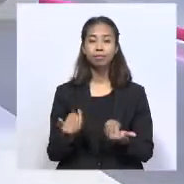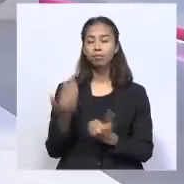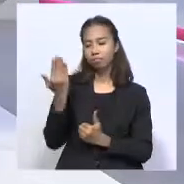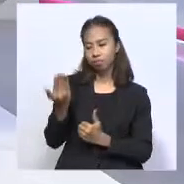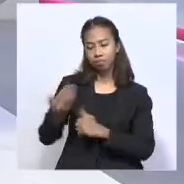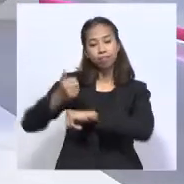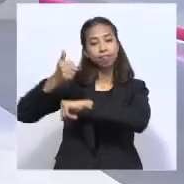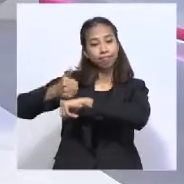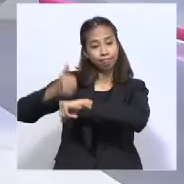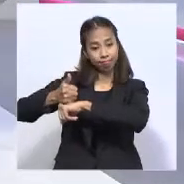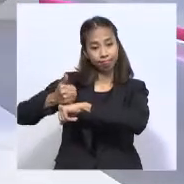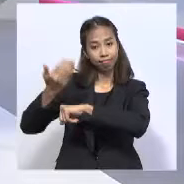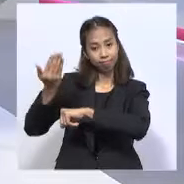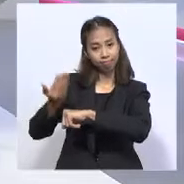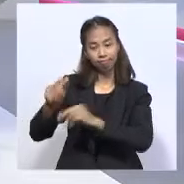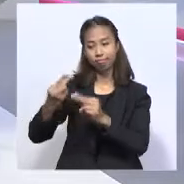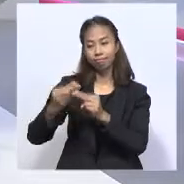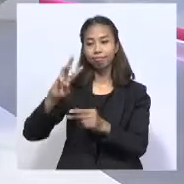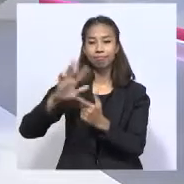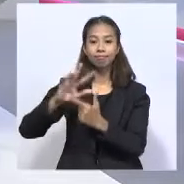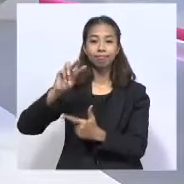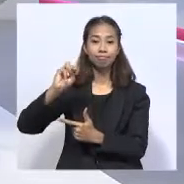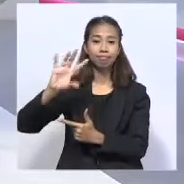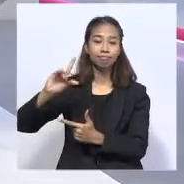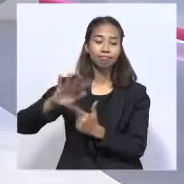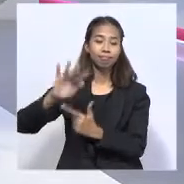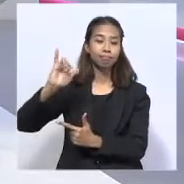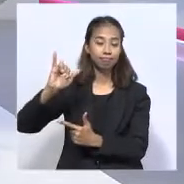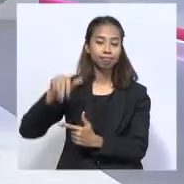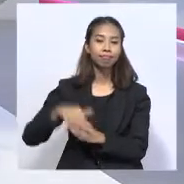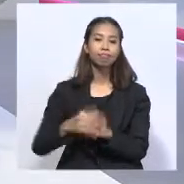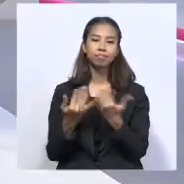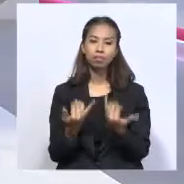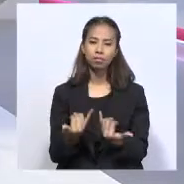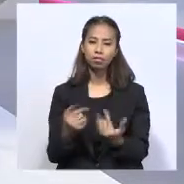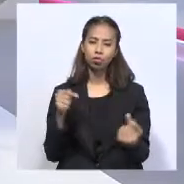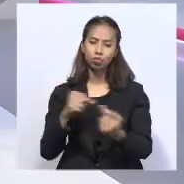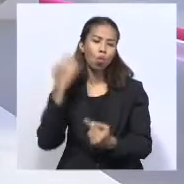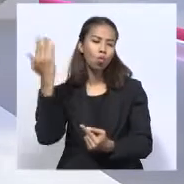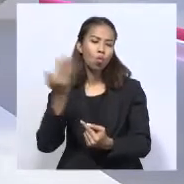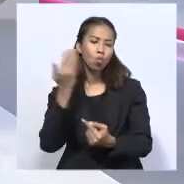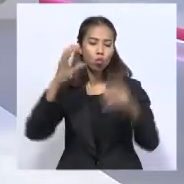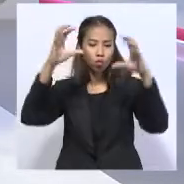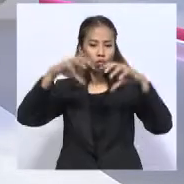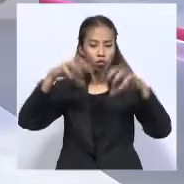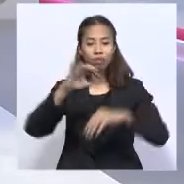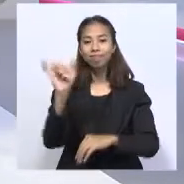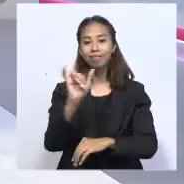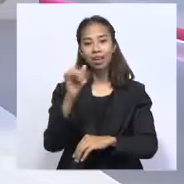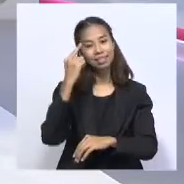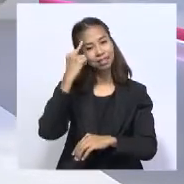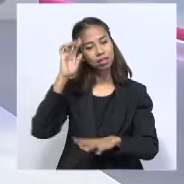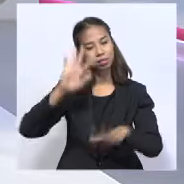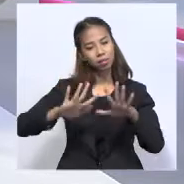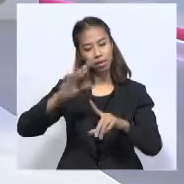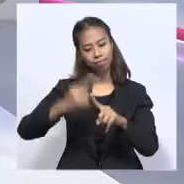อธิบดีกรมอุตุนิยมวิทยานะครับท่านวันชัยศักดิ์อุดมชัยนะครับก็ตอนนี้ยังไม่ถึงฤดูฝน ใช่ค่ะก็น่าจะประมาณสักกล